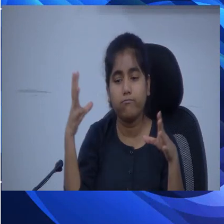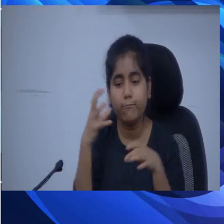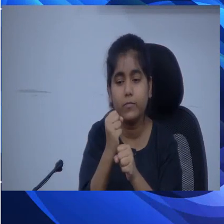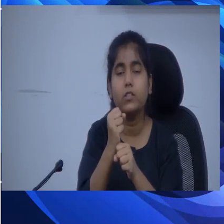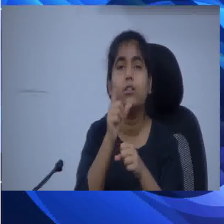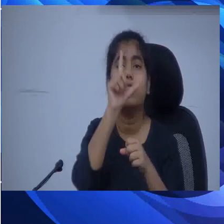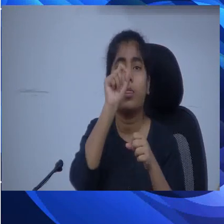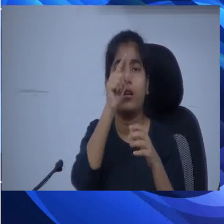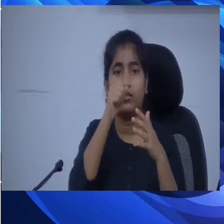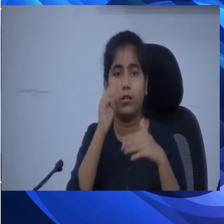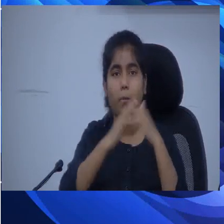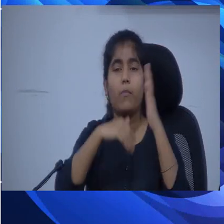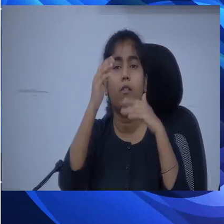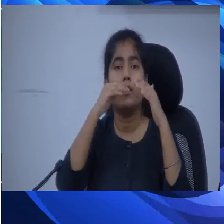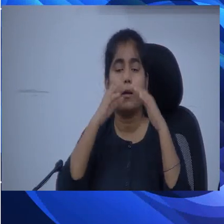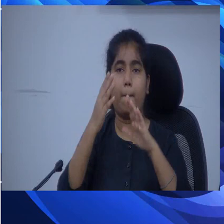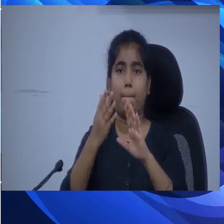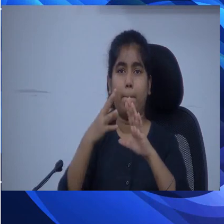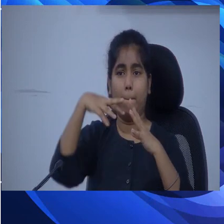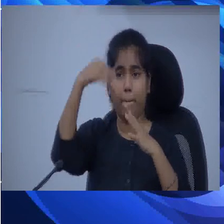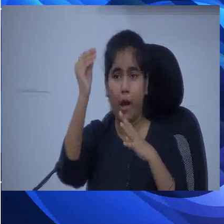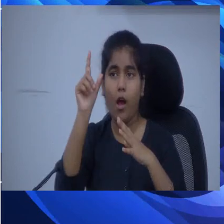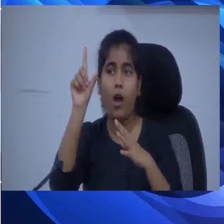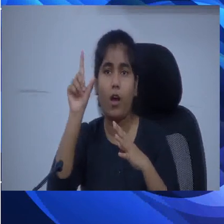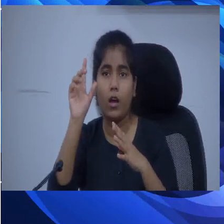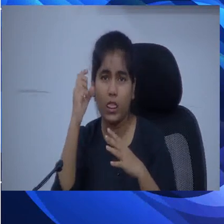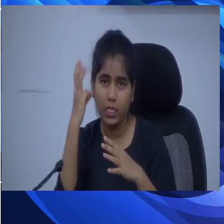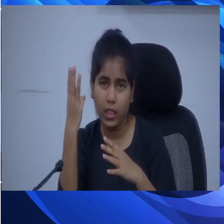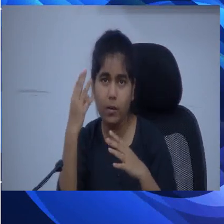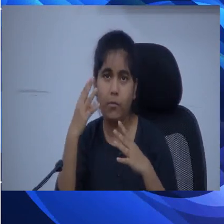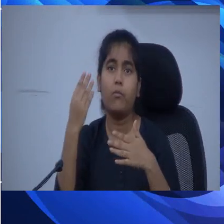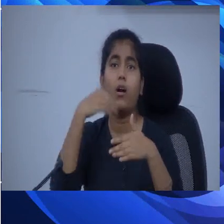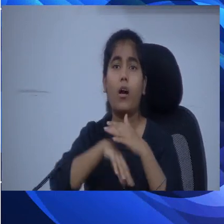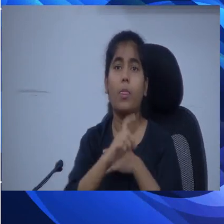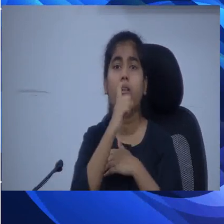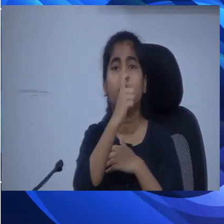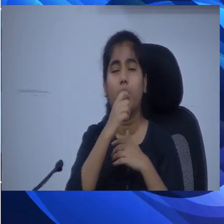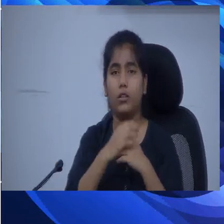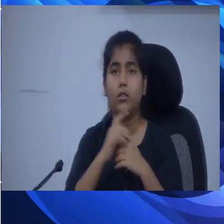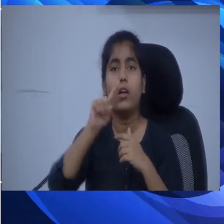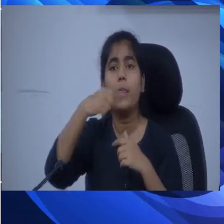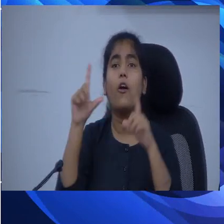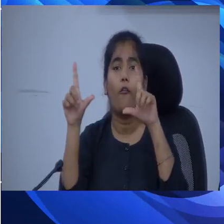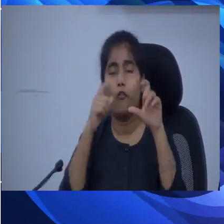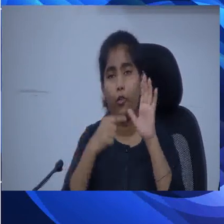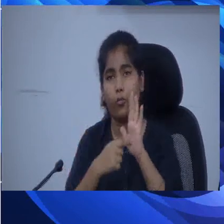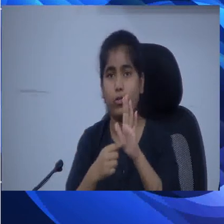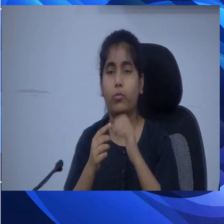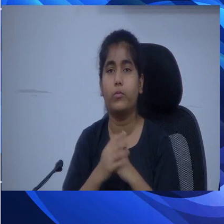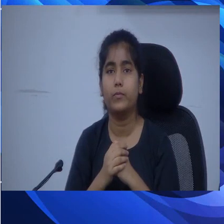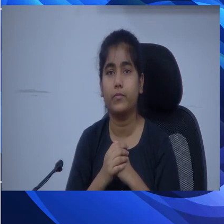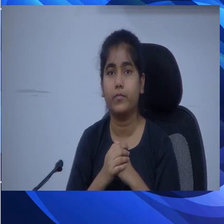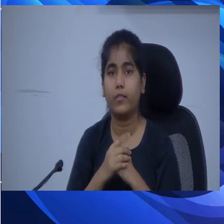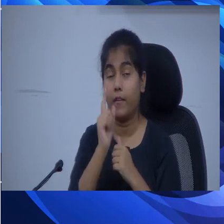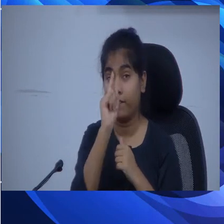बना दिया है कि बिल्डिंग के बाहर 3 फीचर्स और बिल्डिंग के अंदर 7 फीचर्स। इनको मैं फोटोग्राफिक रूप से आपको अगले स्लाइड्स में दिखाना चाहूँगी।